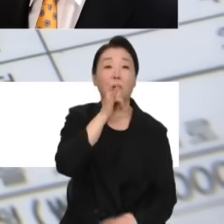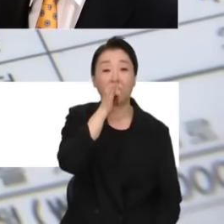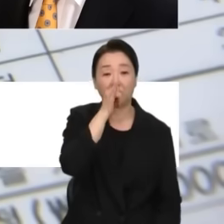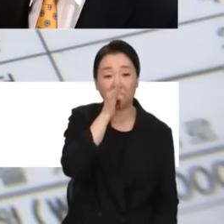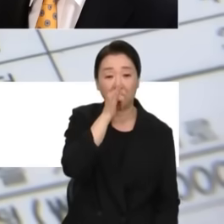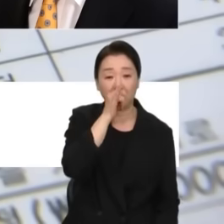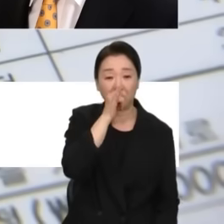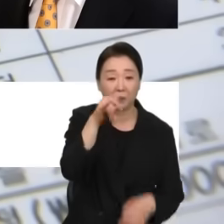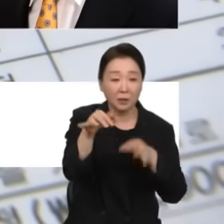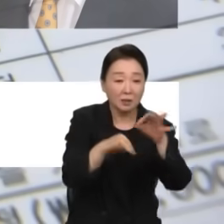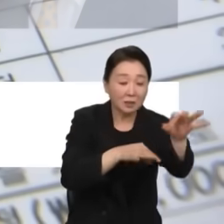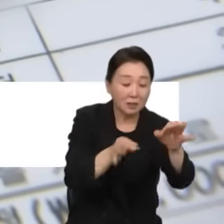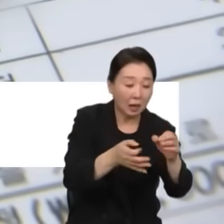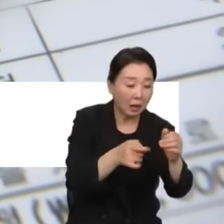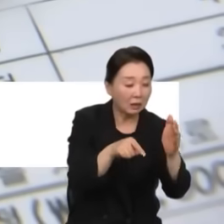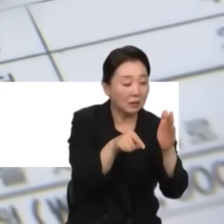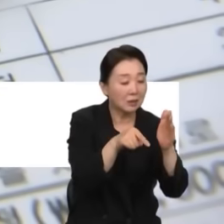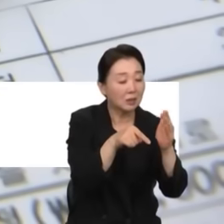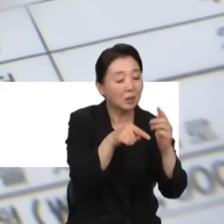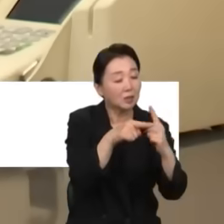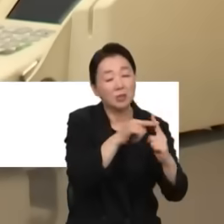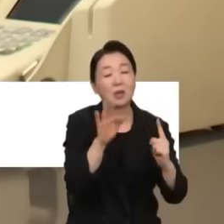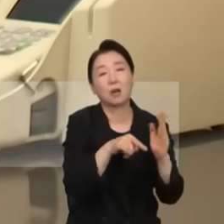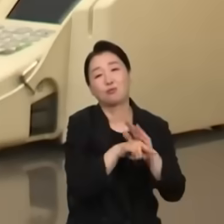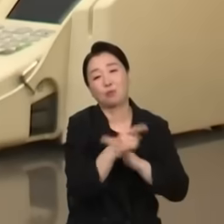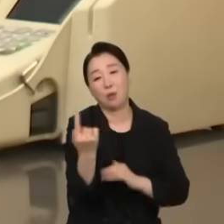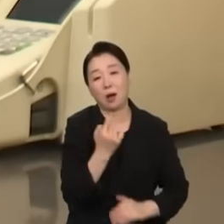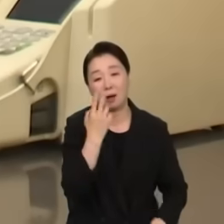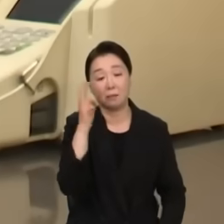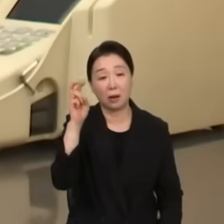긍적인 방향으로 영향을 미치지 않을 것으로